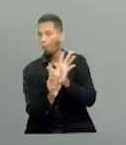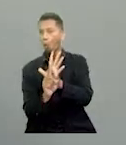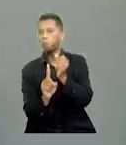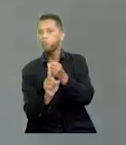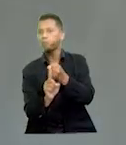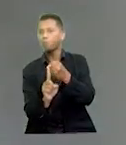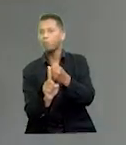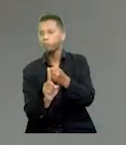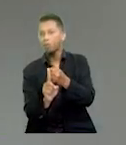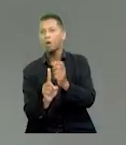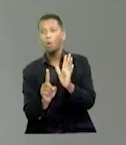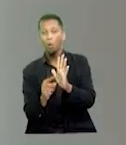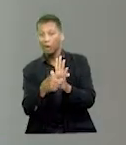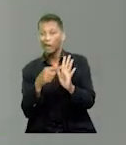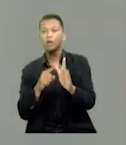teman-temannya.